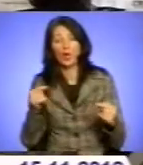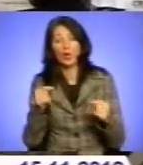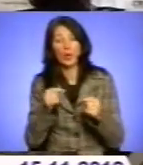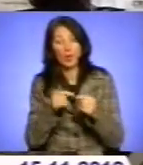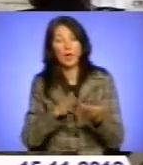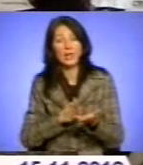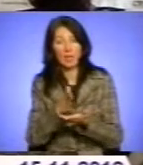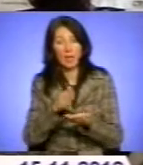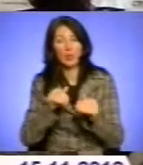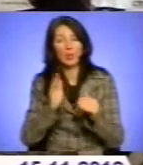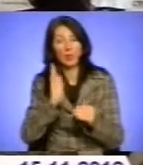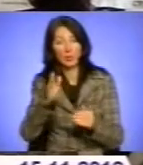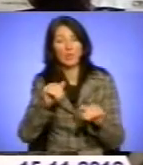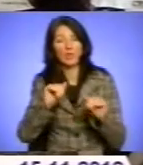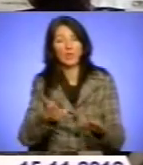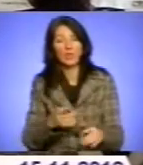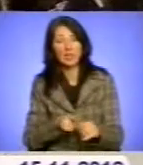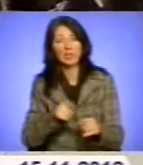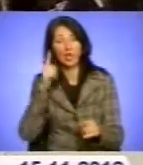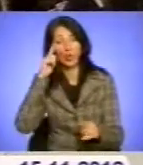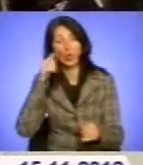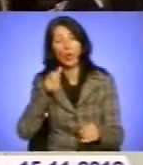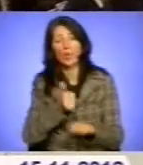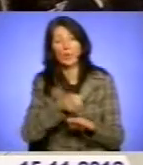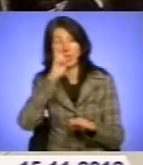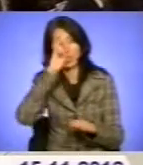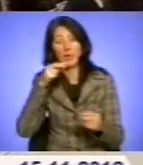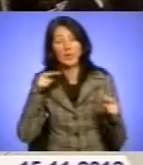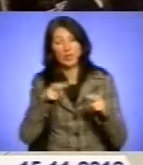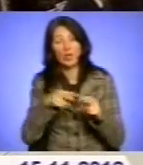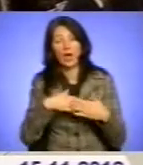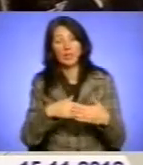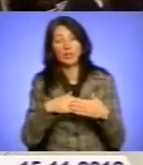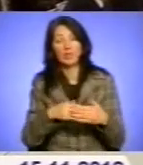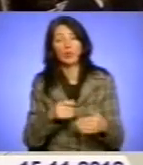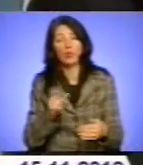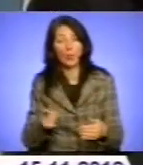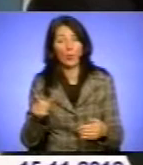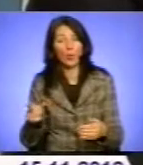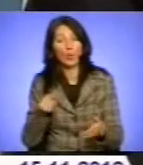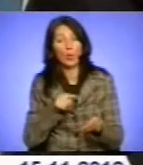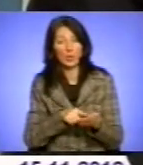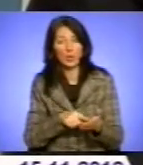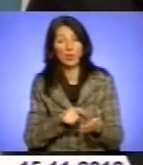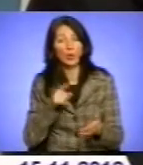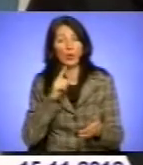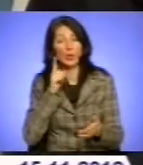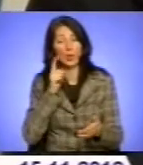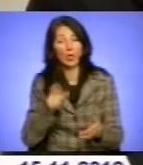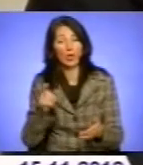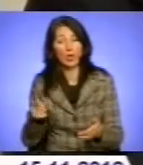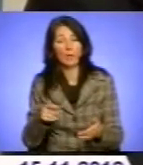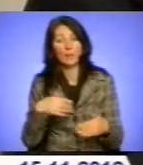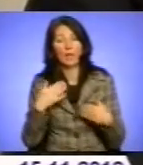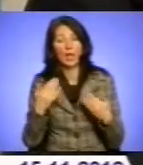їх вирішення. Це, на думку глави держави, свідчить про активну громадянську позицію сучасної молоді. Ініціатива, про яку я хочу